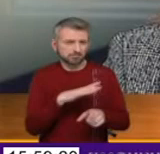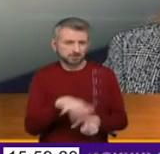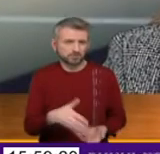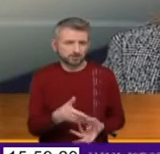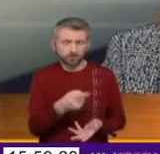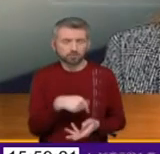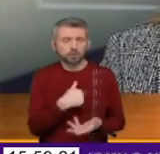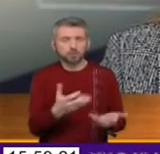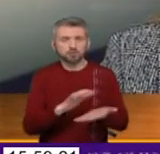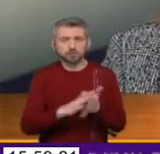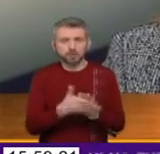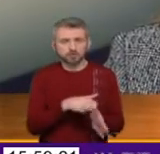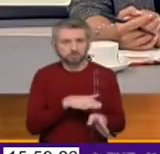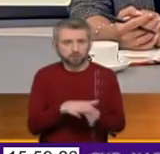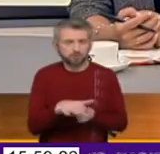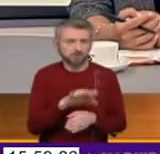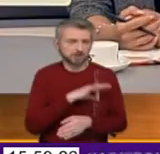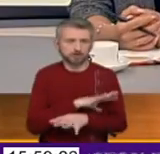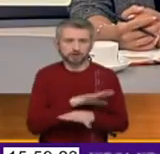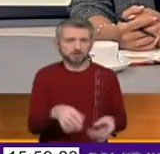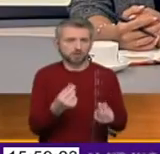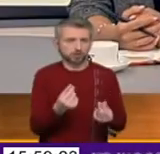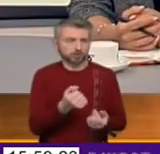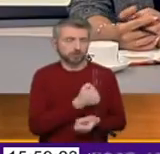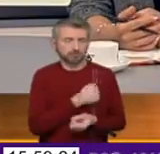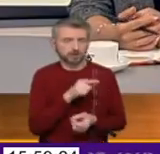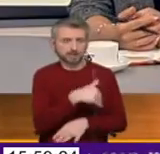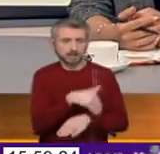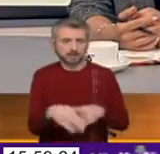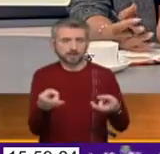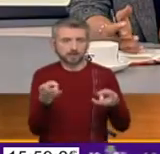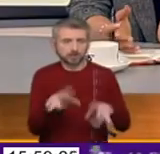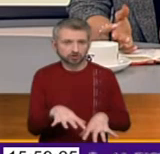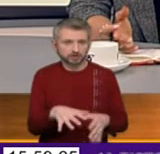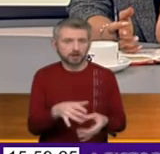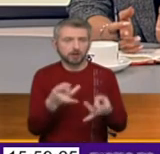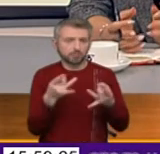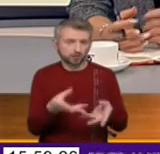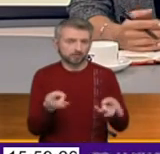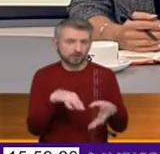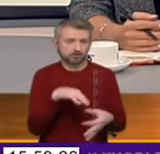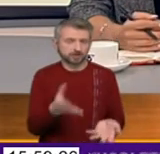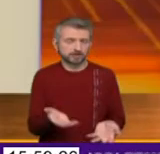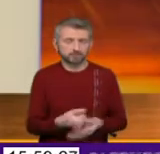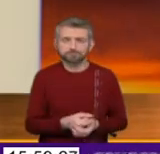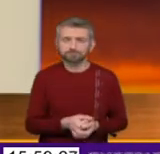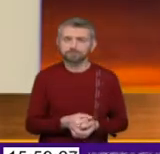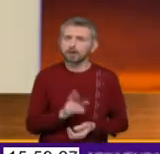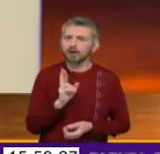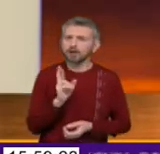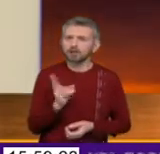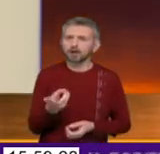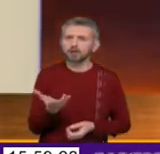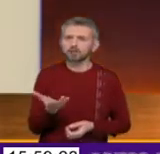ми отримали ситуацію повної нереалізації цих коштів. На жаль, ці адреси залишилися, просто залишилися. А яким